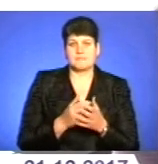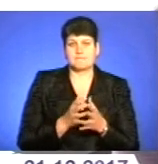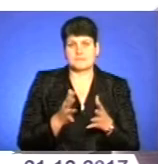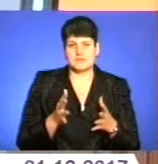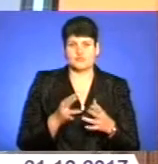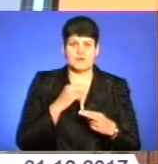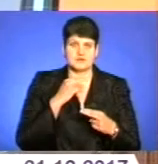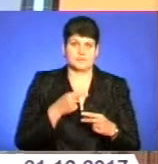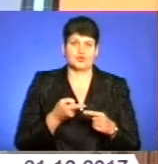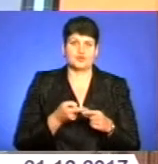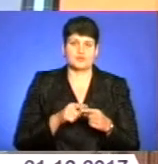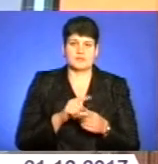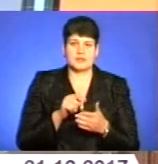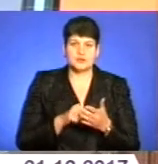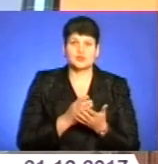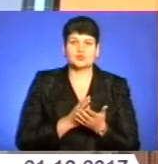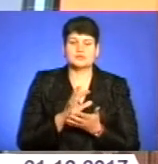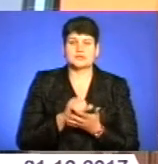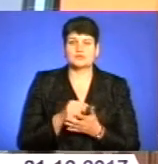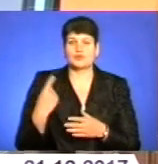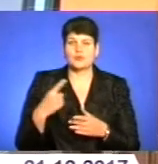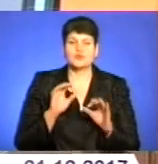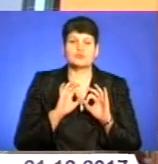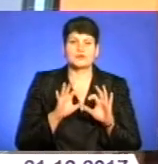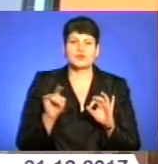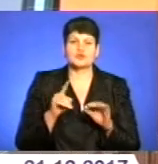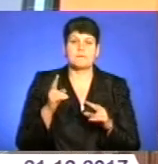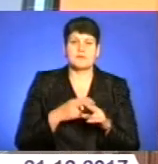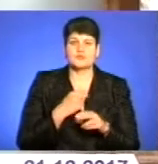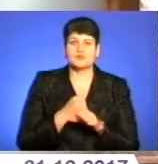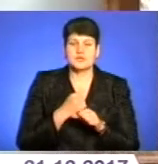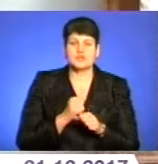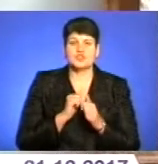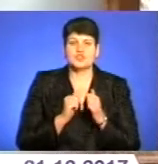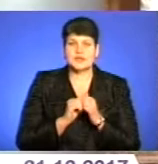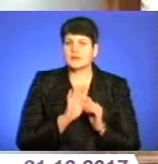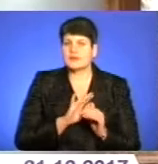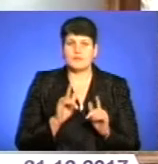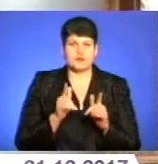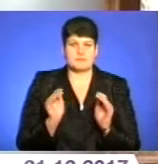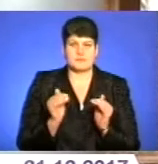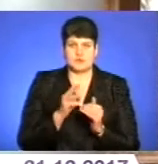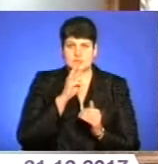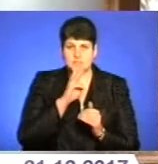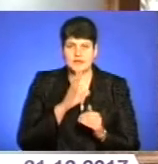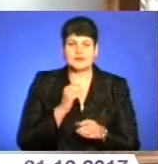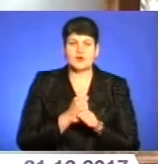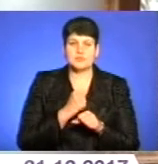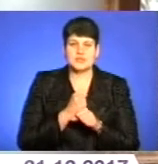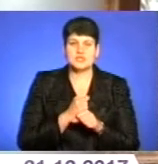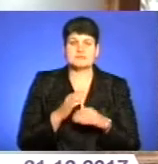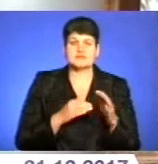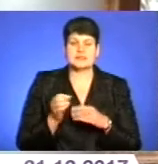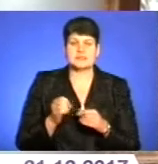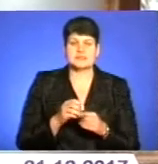цього питання. У службі зайнятості області розповідають, що безробітні часто не погоджуються не лише на мінімальну зарплату, а й на робітничі професії